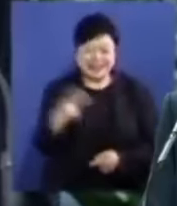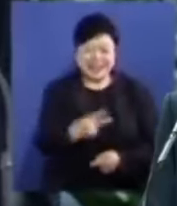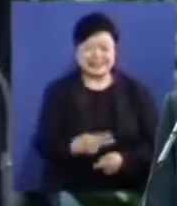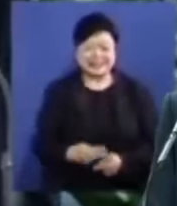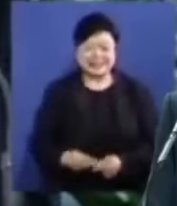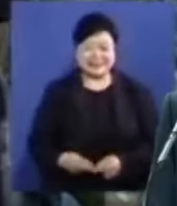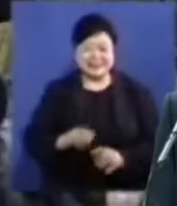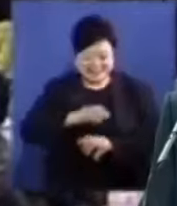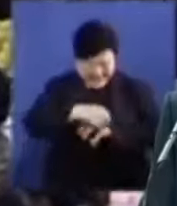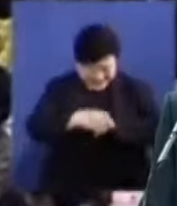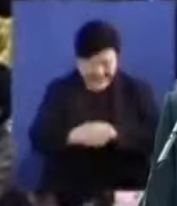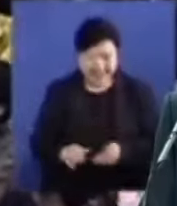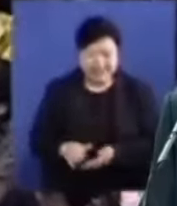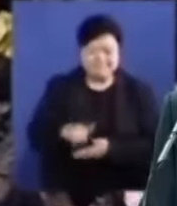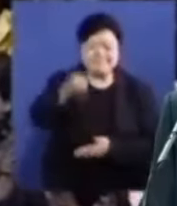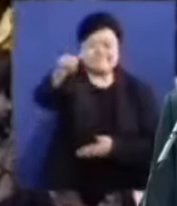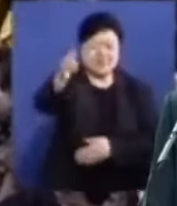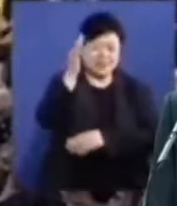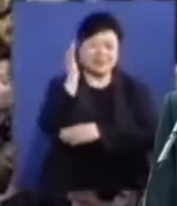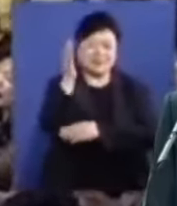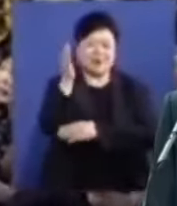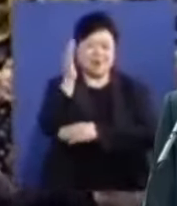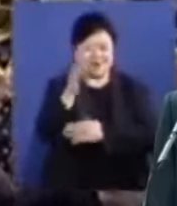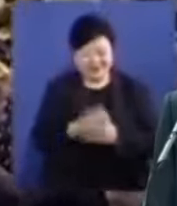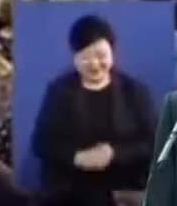온 천하 만국에 다니면서 복음을 증거해야 되겠다.